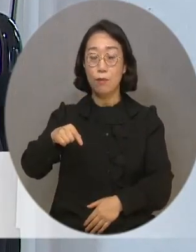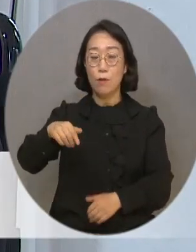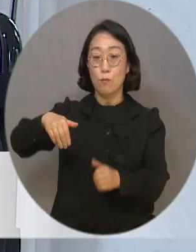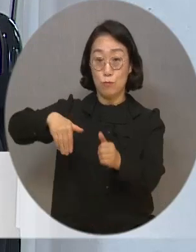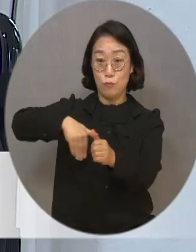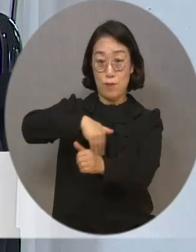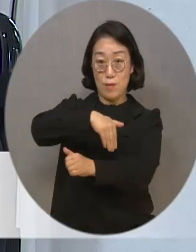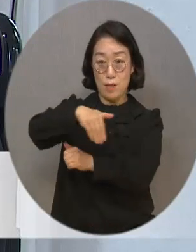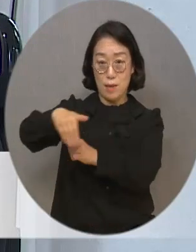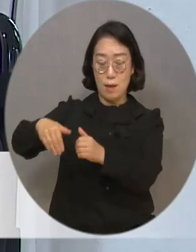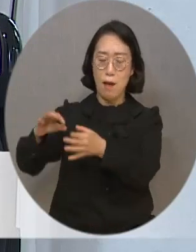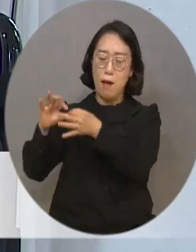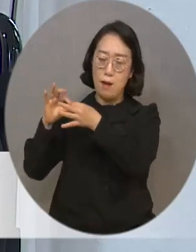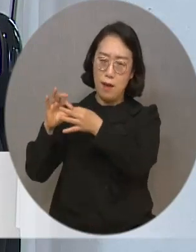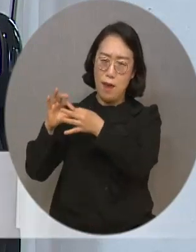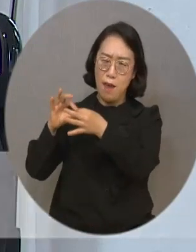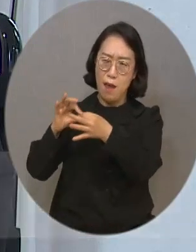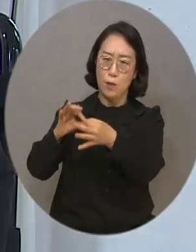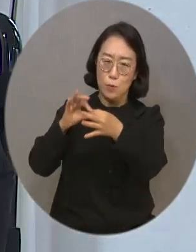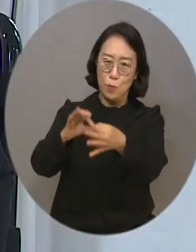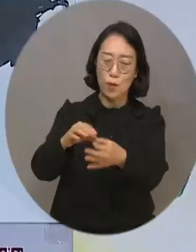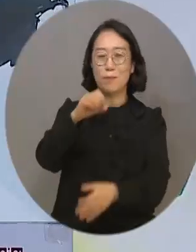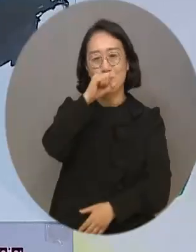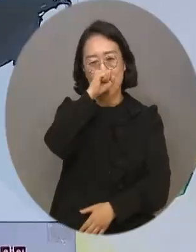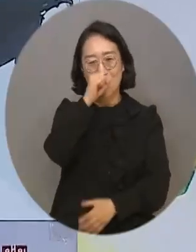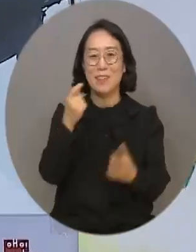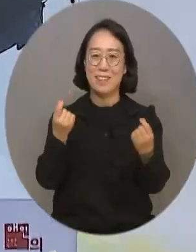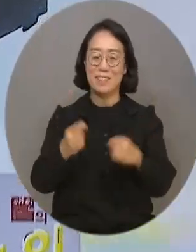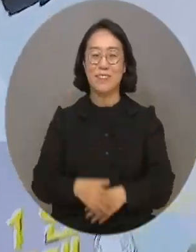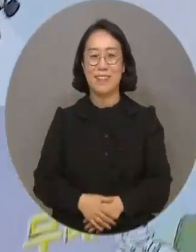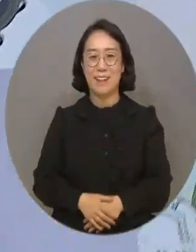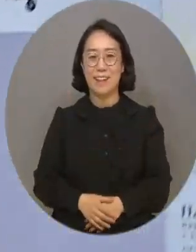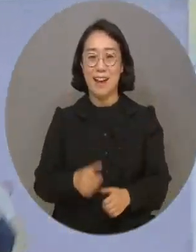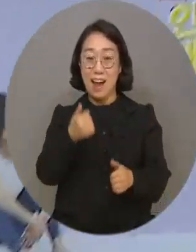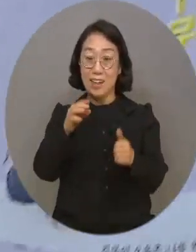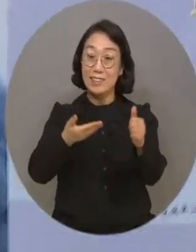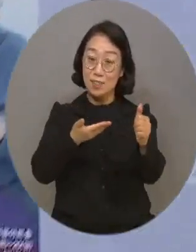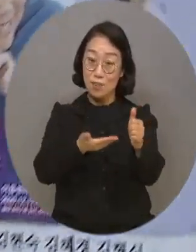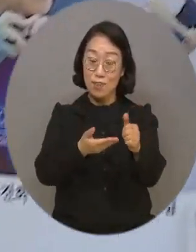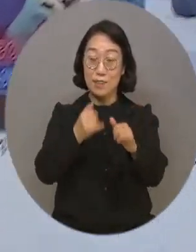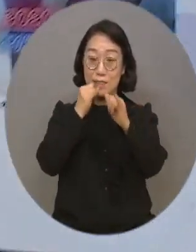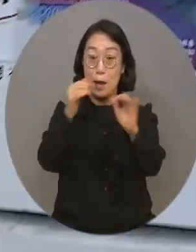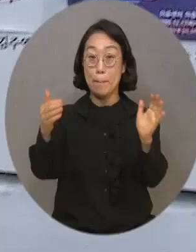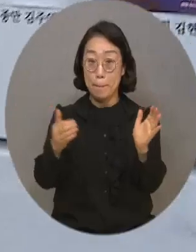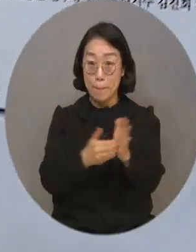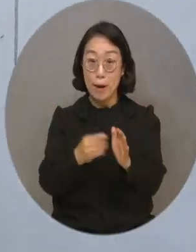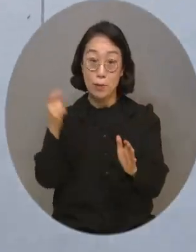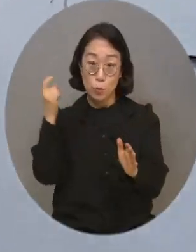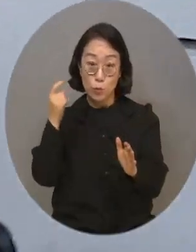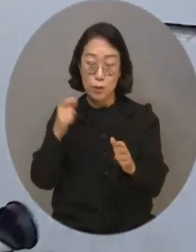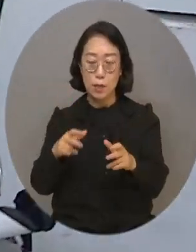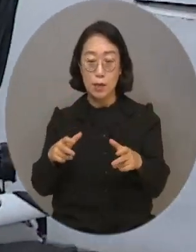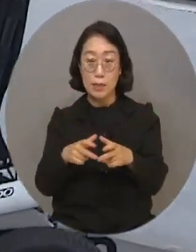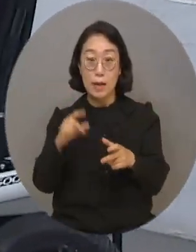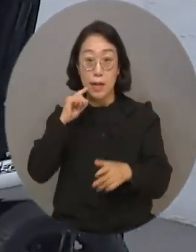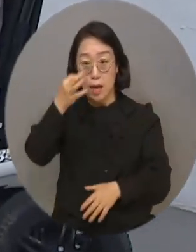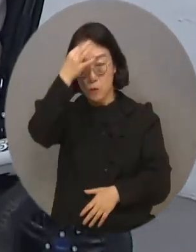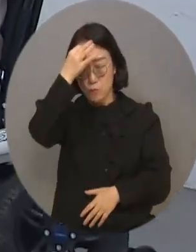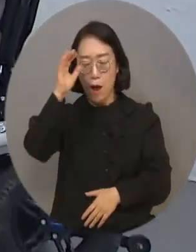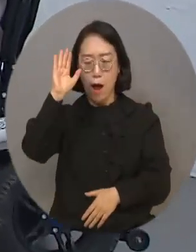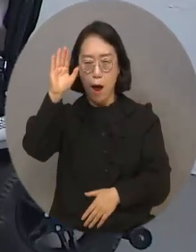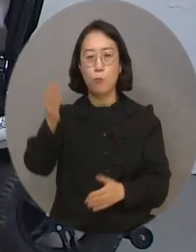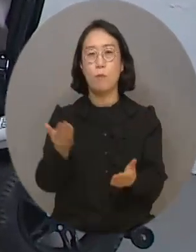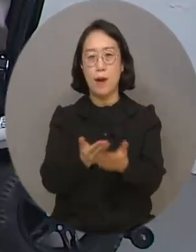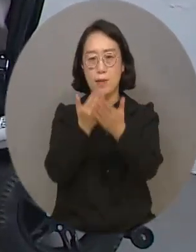이제 지속되면 좋겠어요. 하지성 배우의 백상예술대상 수상은 장애예술에 대한 앞으로의